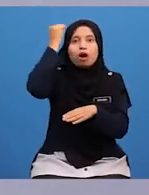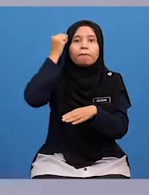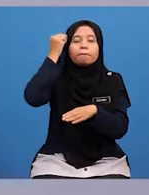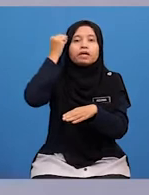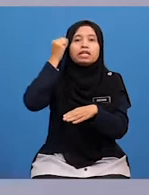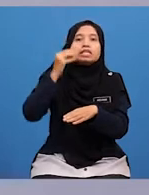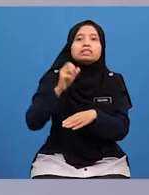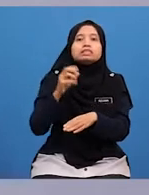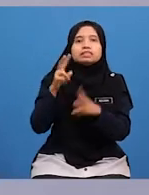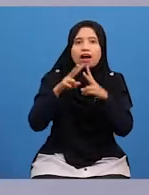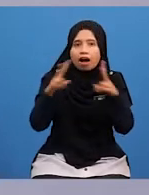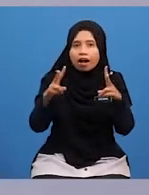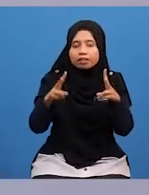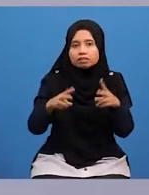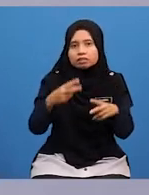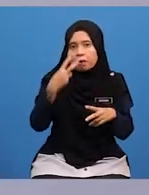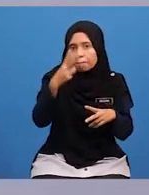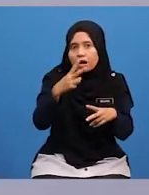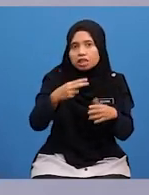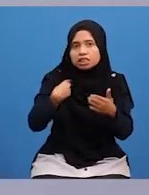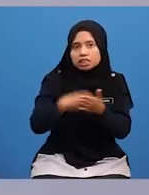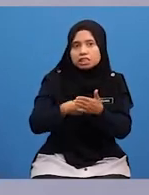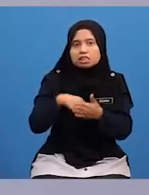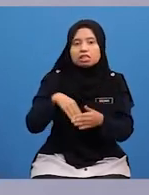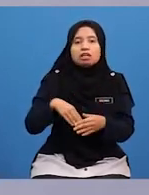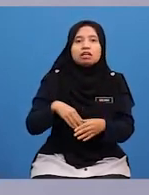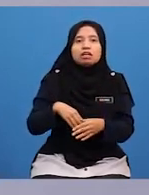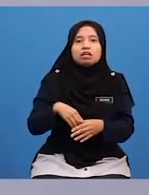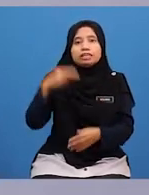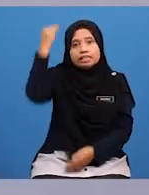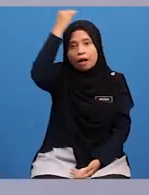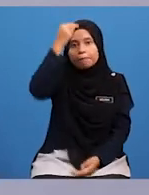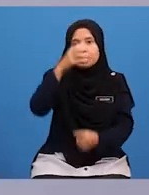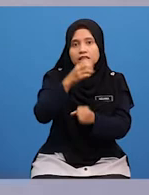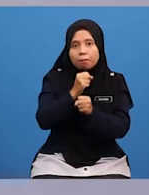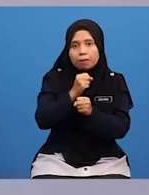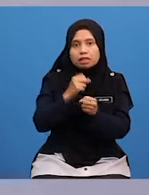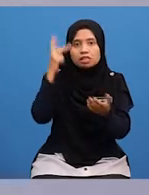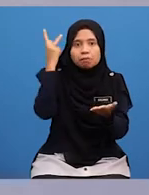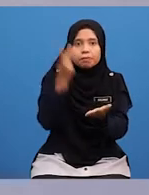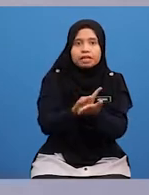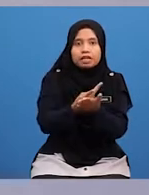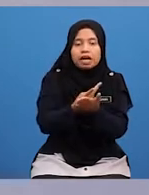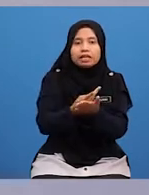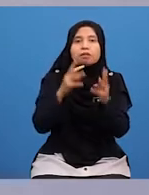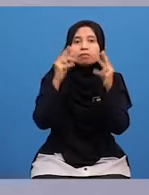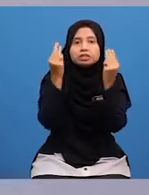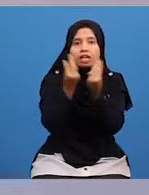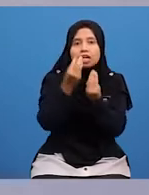SAW sangat terserlah sehingga baginda mendapat kepercayaan masyarakat